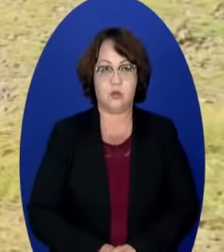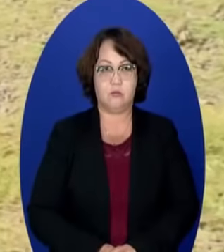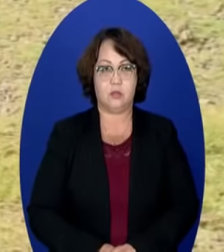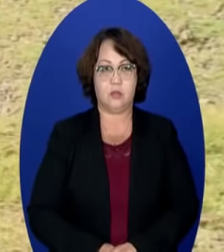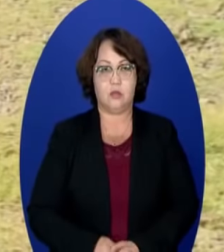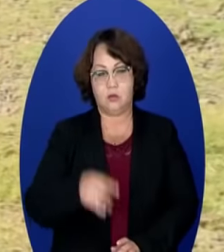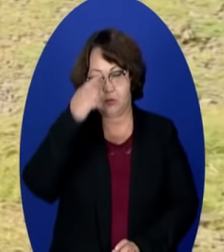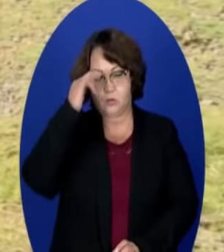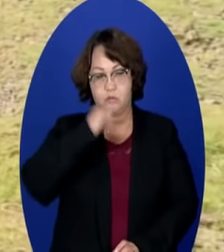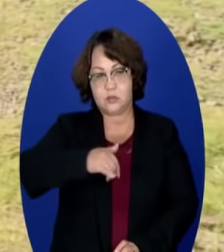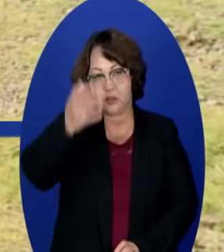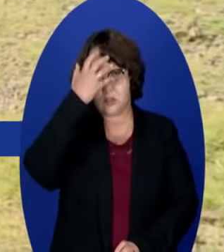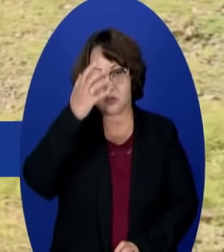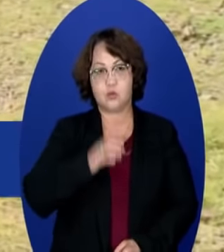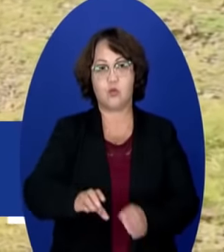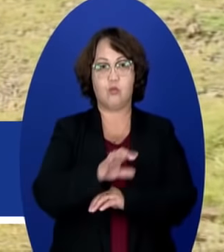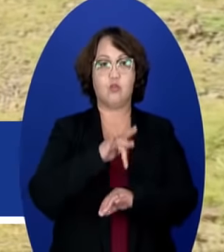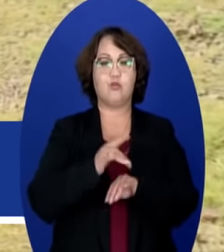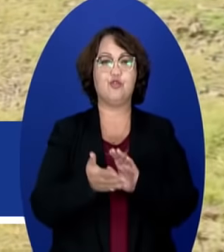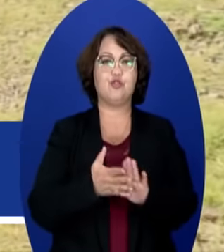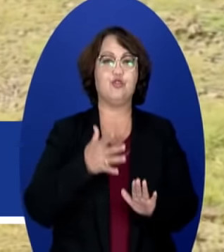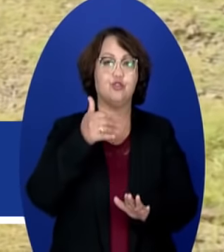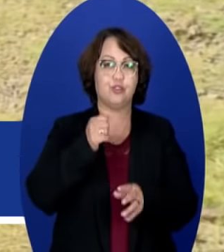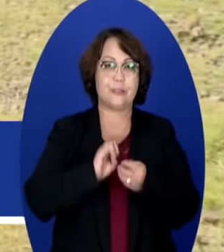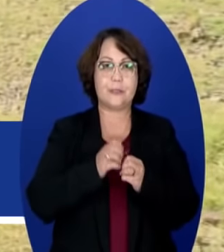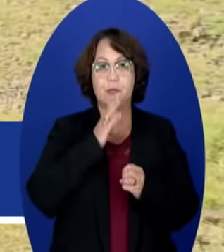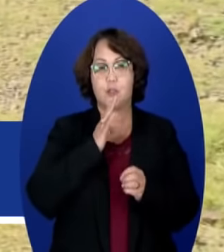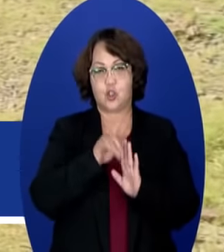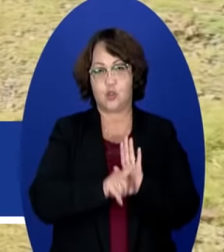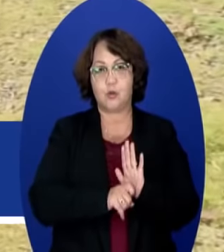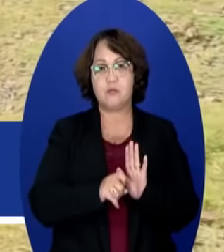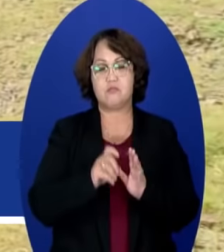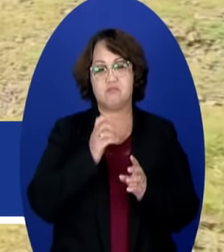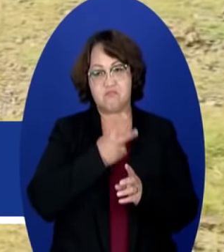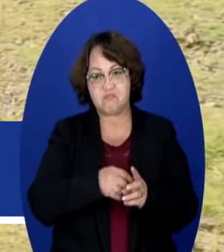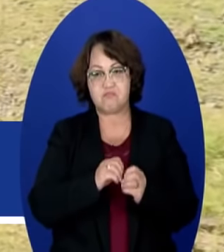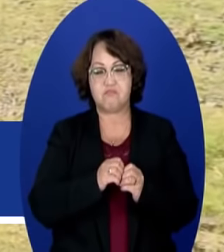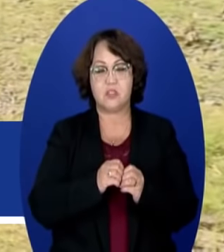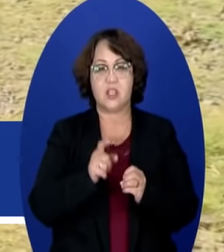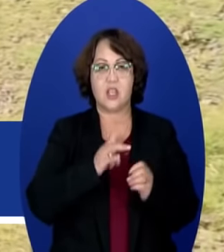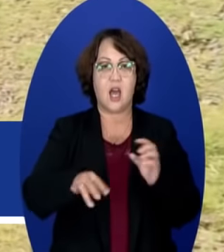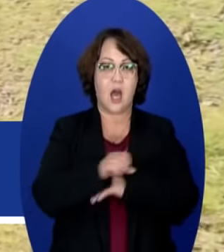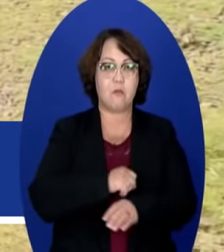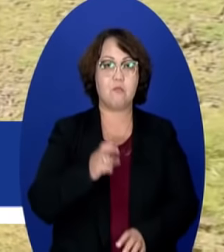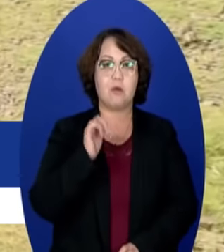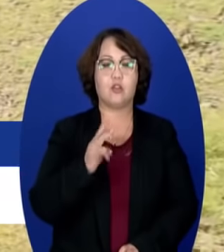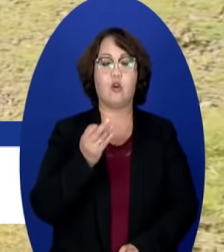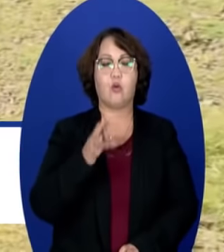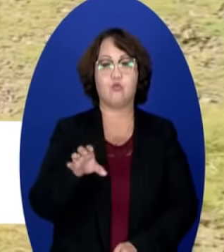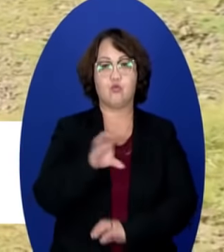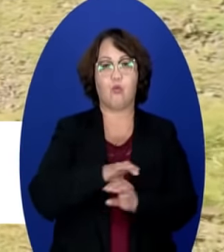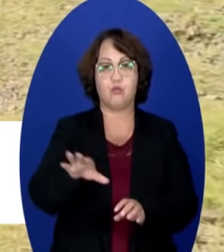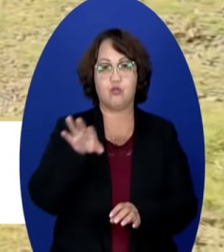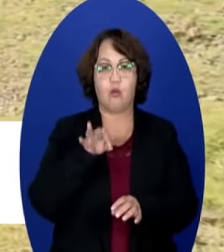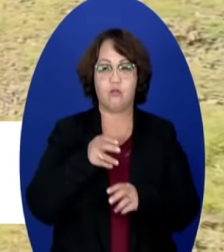За Монгол Улсын Засгийн газраас сумын төвийн шинжилгээ хөтөлбөрийг үл хэрэгжүүлж байгаа. За үүнд Хинтийн аймгийн Батнорв сум бол багтаж байгаа. За ингэснээр мэдээж сумын